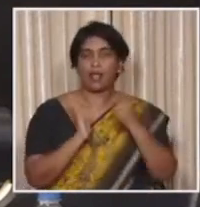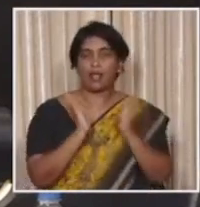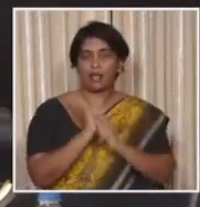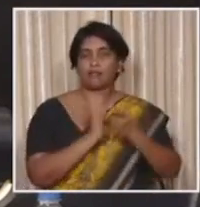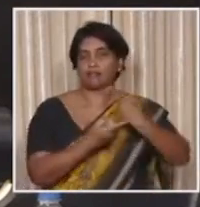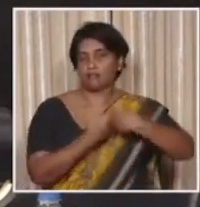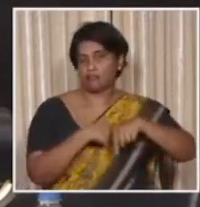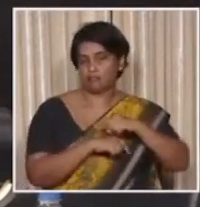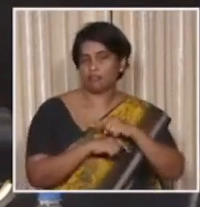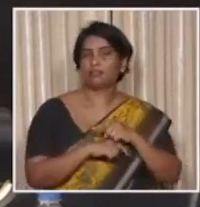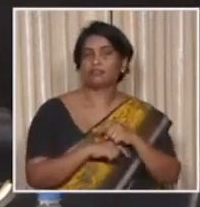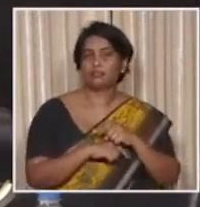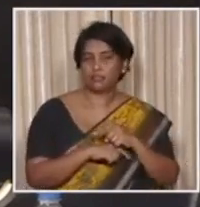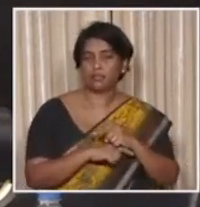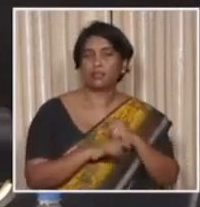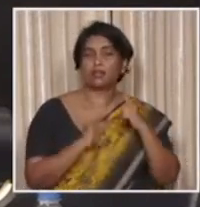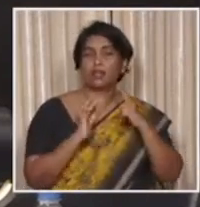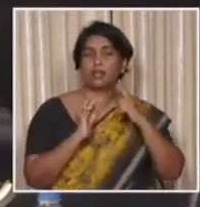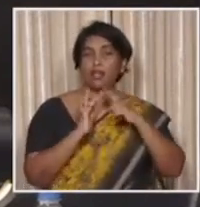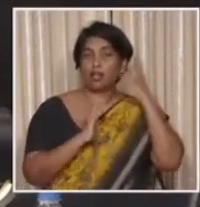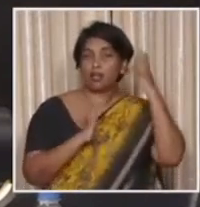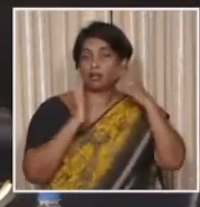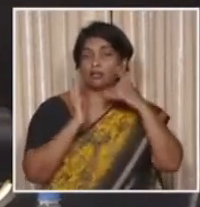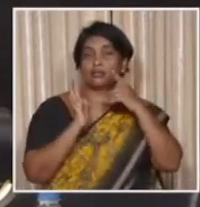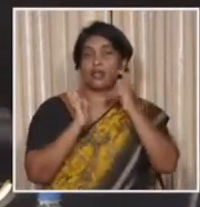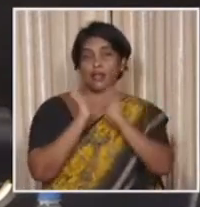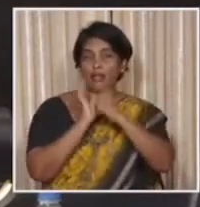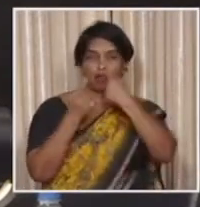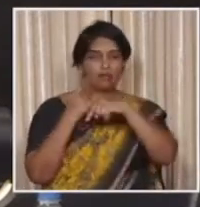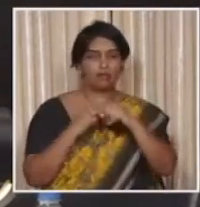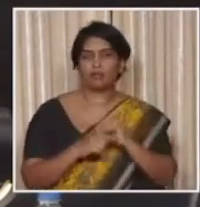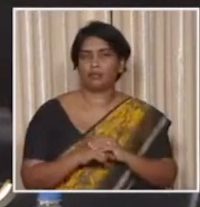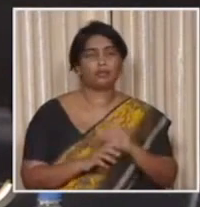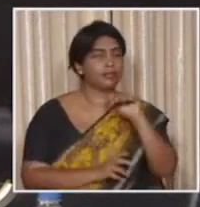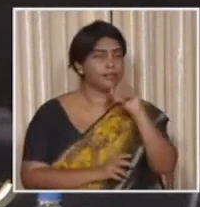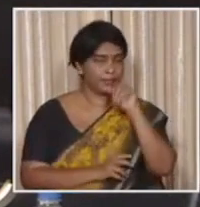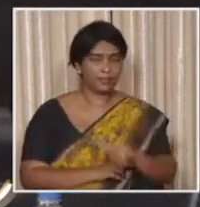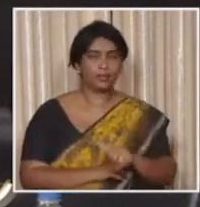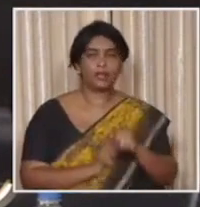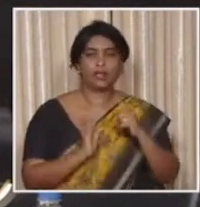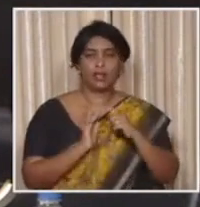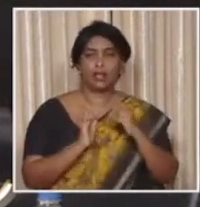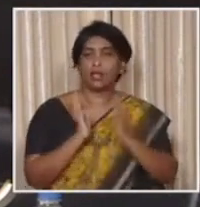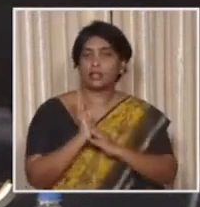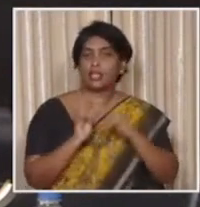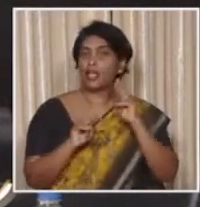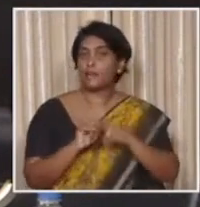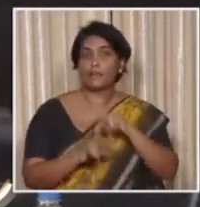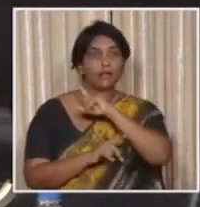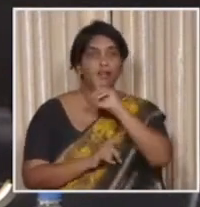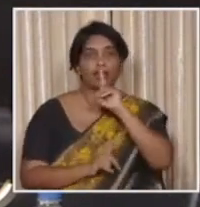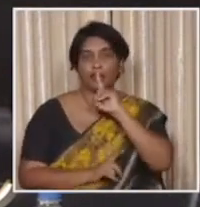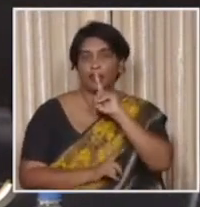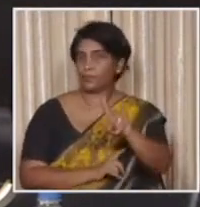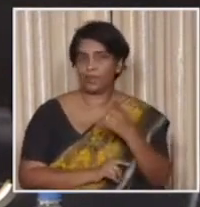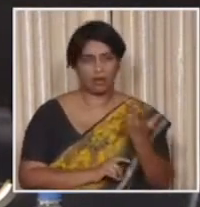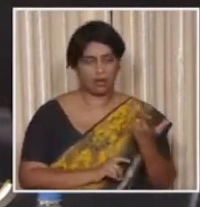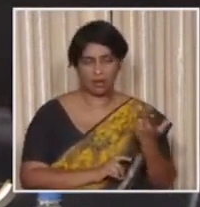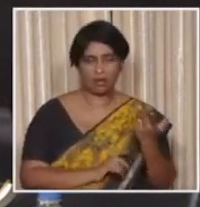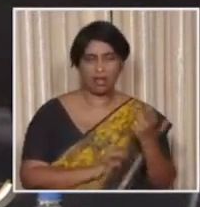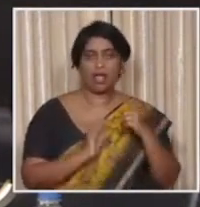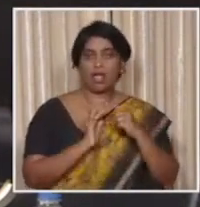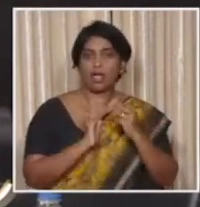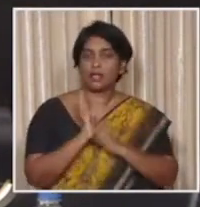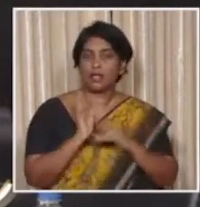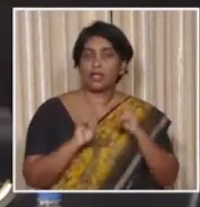ප්‍රතිව්‍යුහගත කරන්න ජාත්‍යන්තර ණය ප්‍රතිව්‍යුහගත කරන්න කියලා. අත වශයෙන්ම IMF එකෙන් එහෙම දෙයක් කියලා නැහැ.